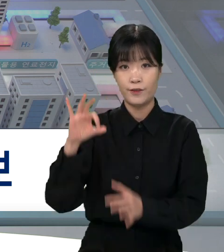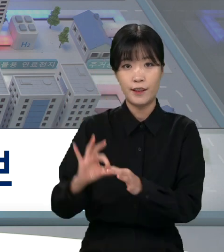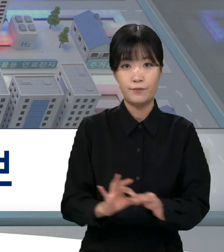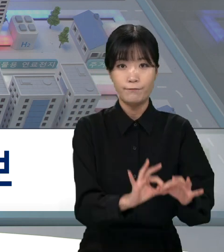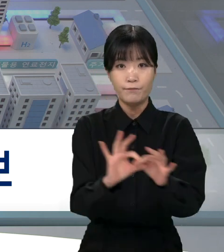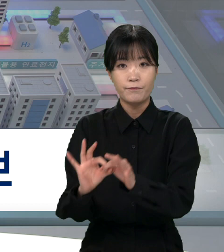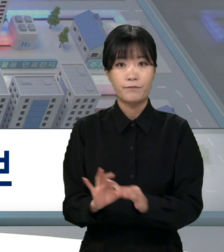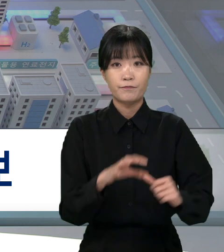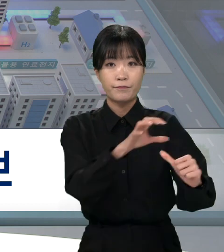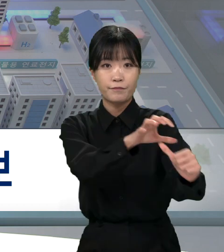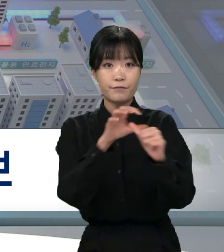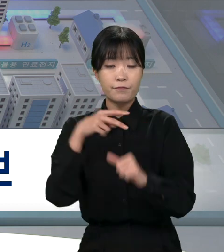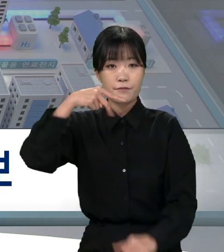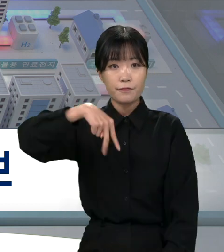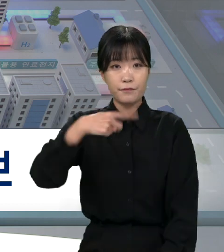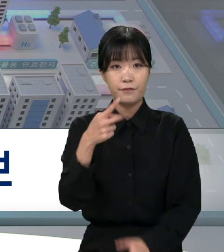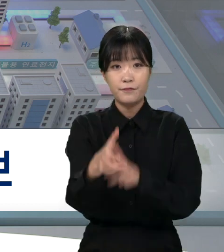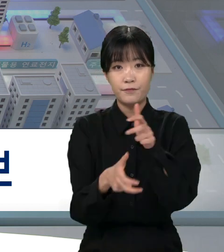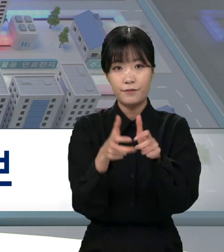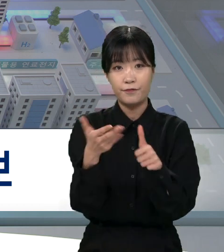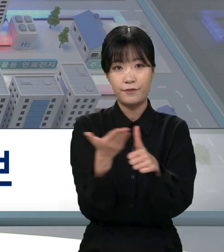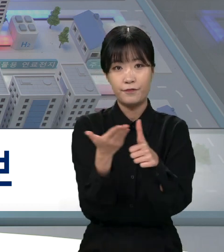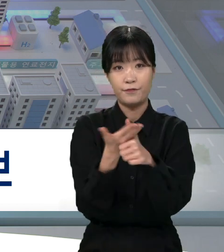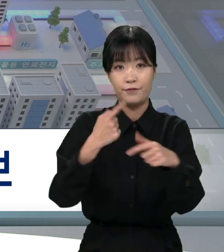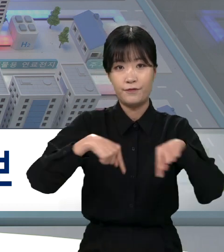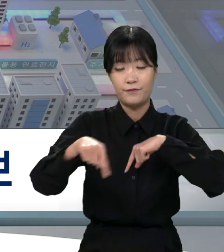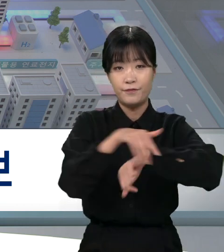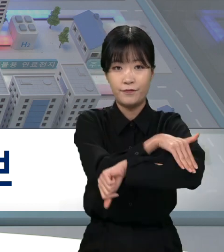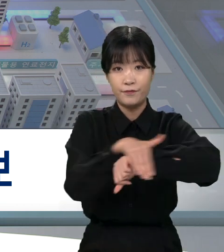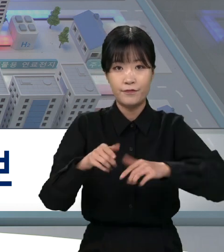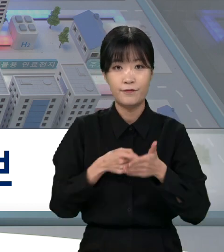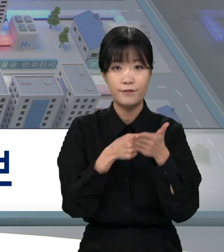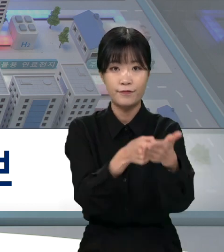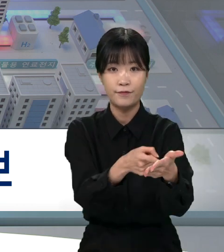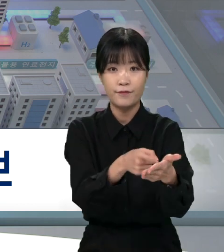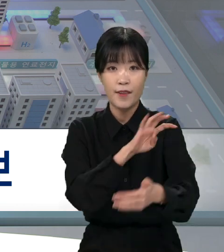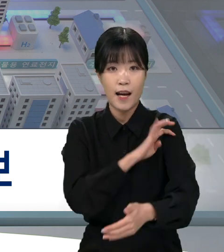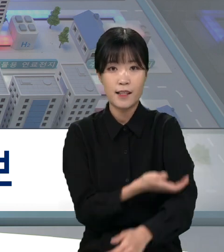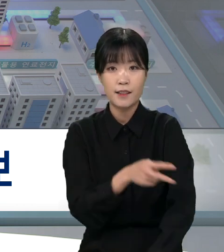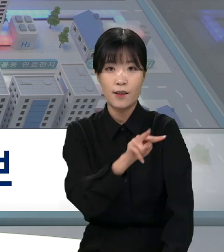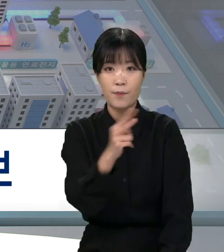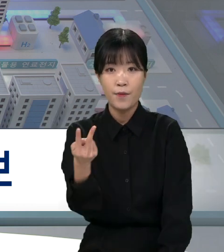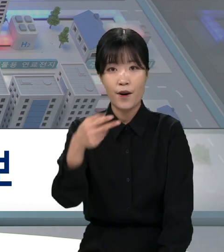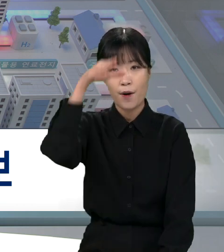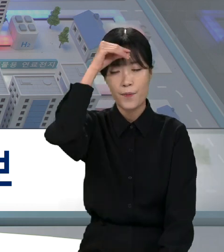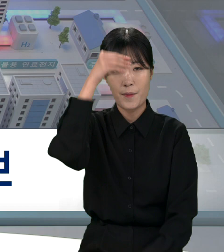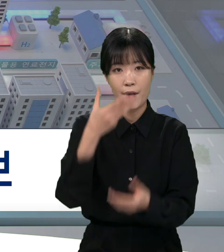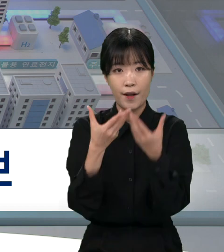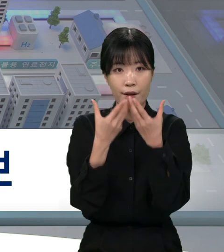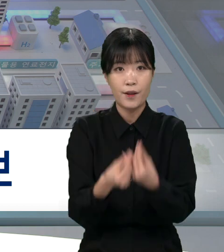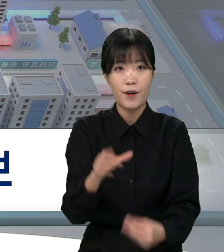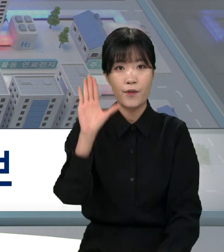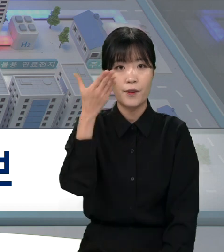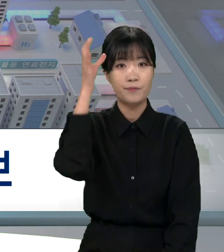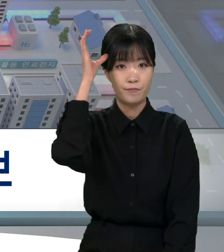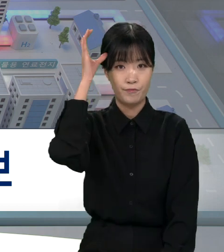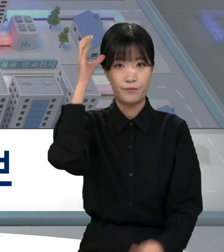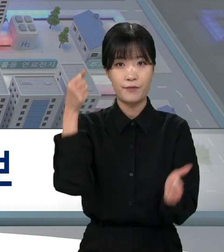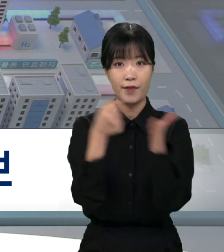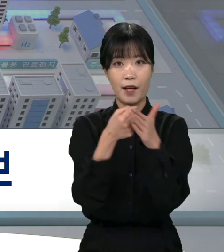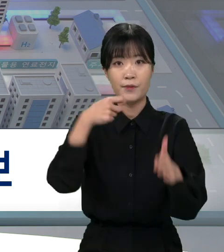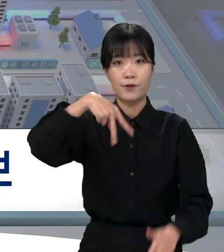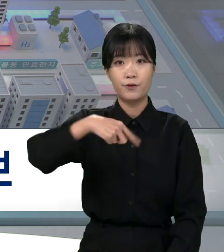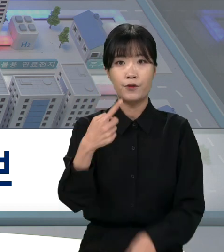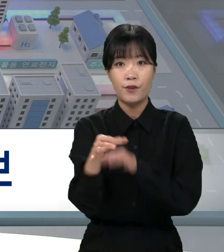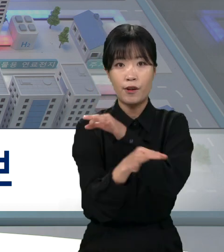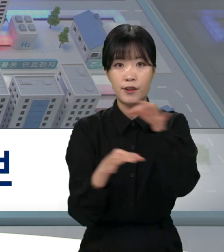인프라를 기반으로 차별화된 수소 산업 육성 정책을 추진해 에너지 전환의 모범 사례가 되기를 기대하는데